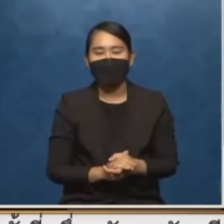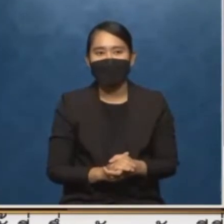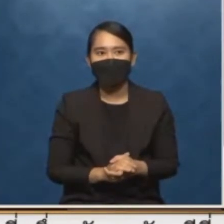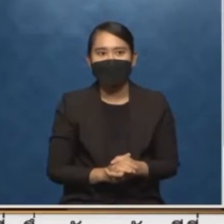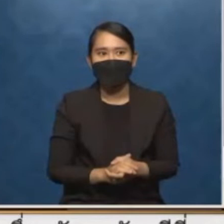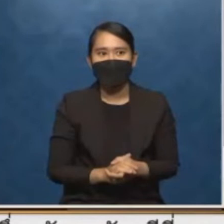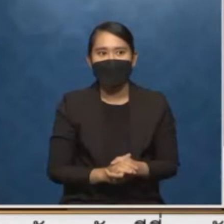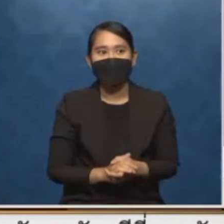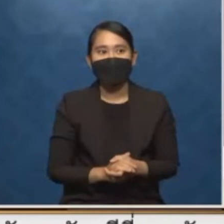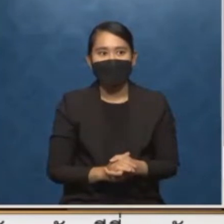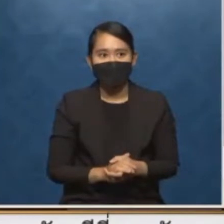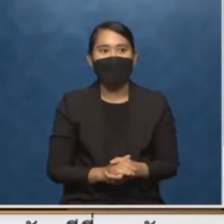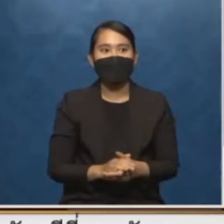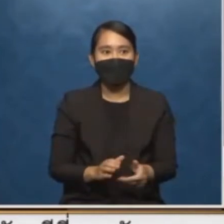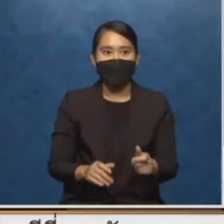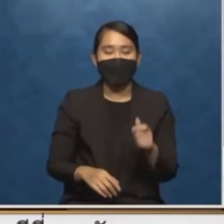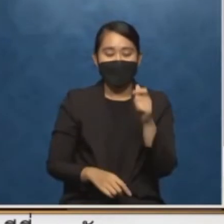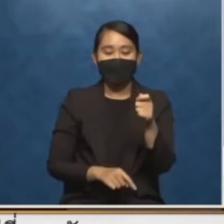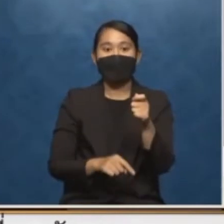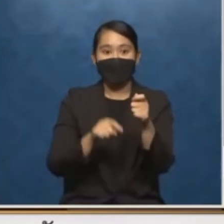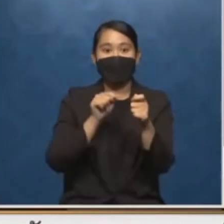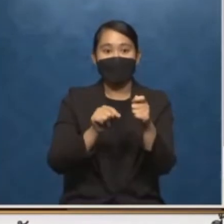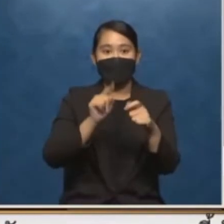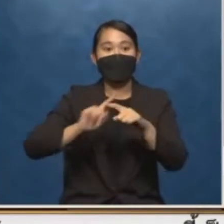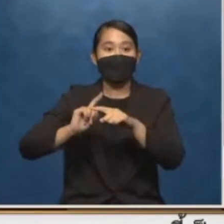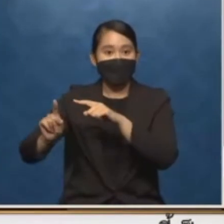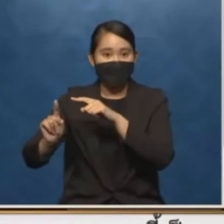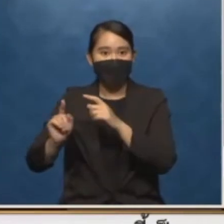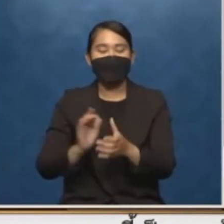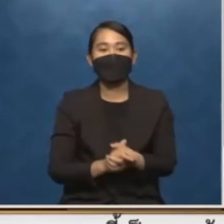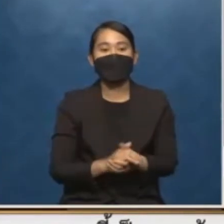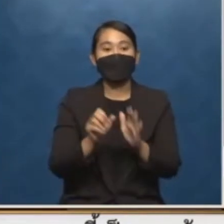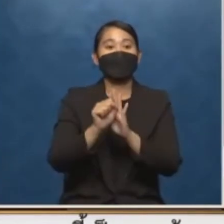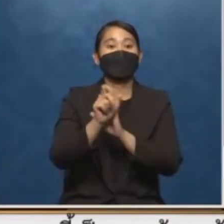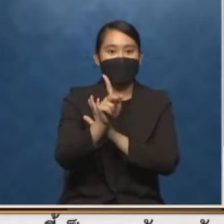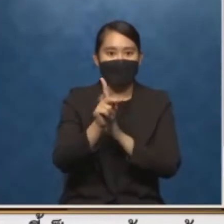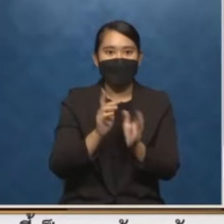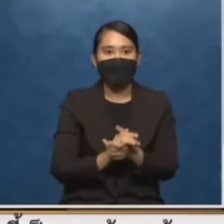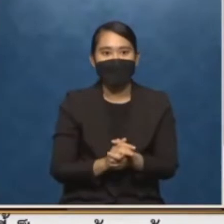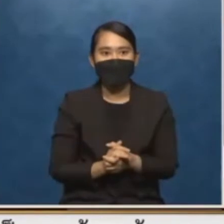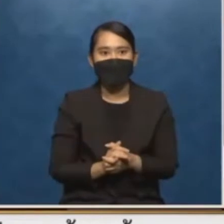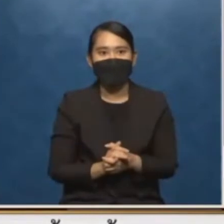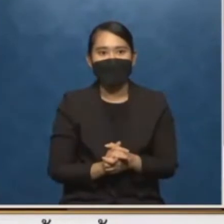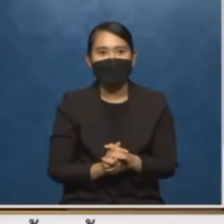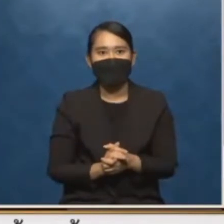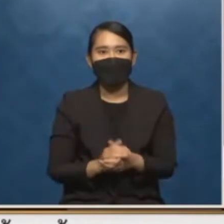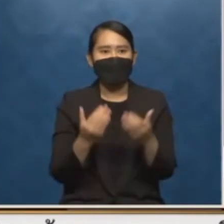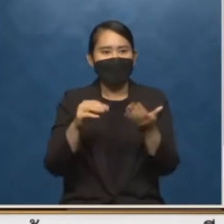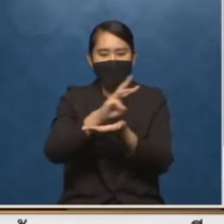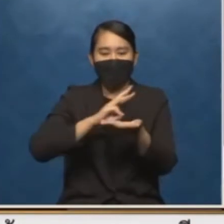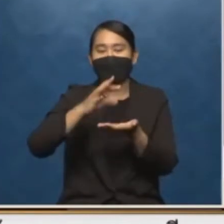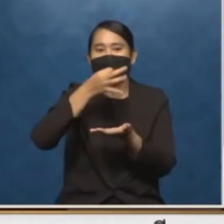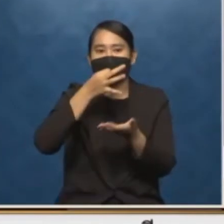านก็ดีโพนาแก้วก็ดีโคกศรีสุพรรณก็ดีรวมไปถึงป่าปากโซนตรงนี้ไม่มีวิทยาลัยเทคนิค